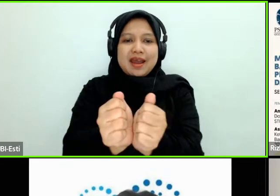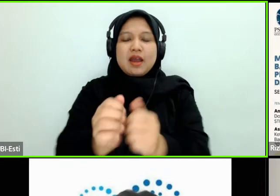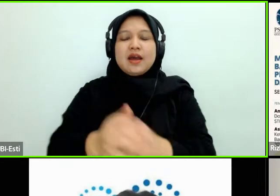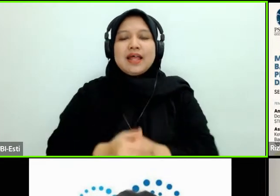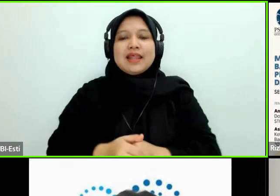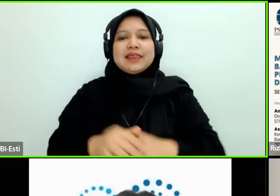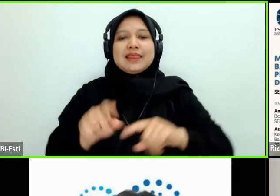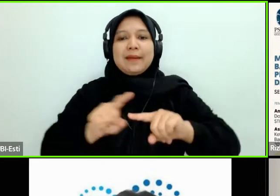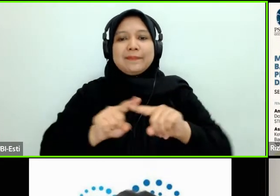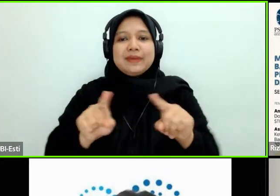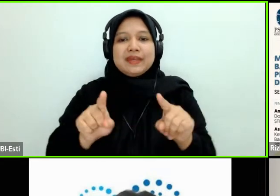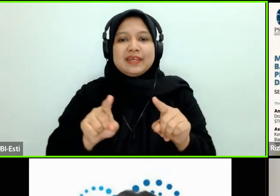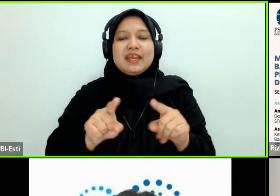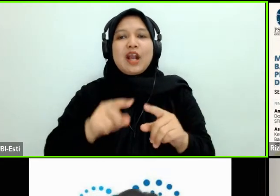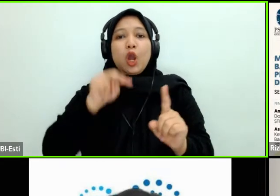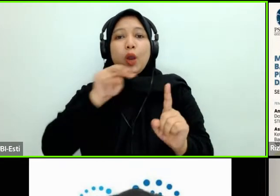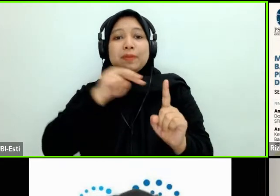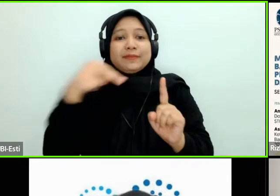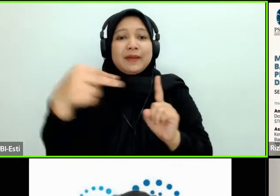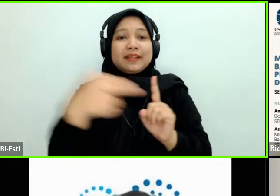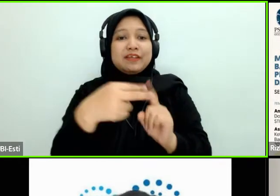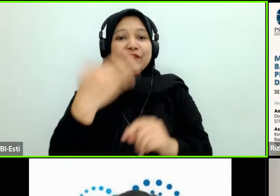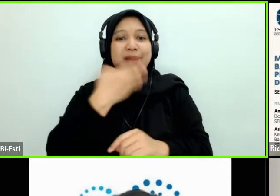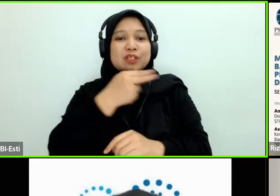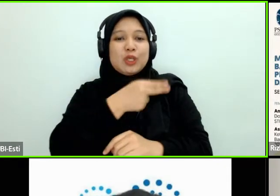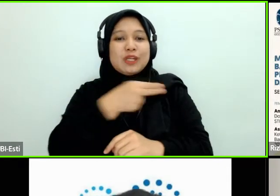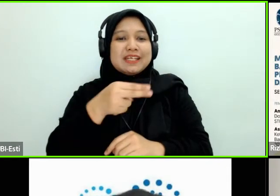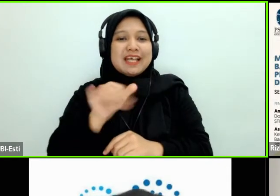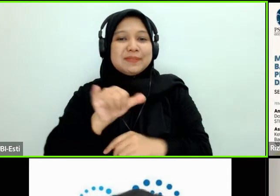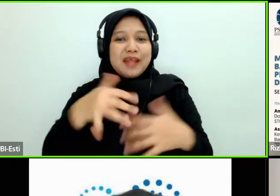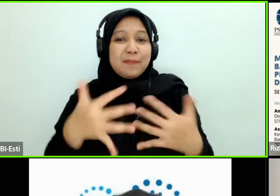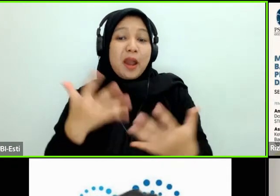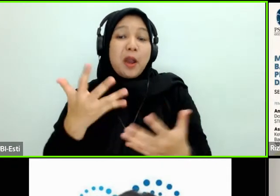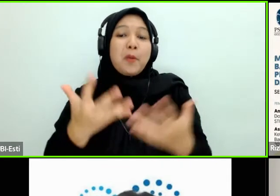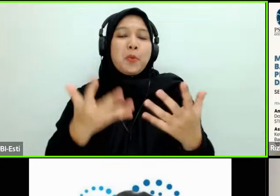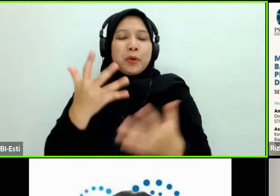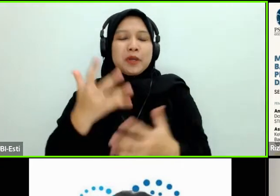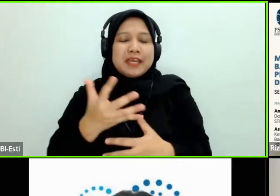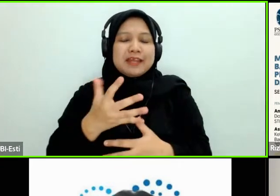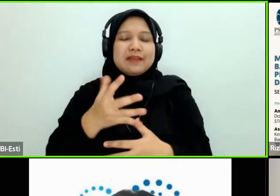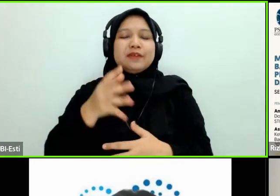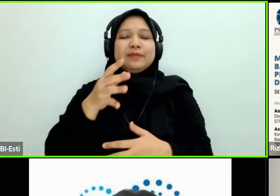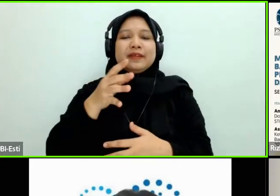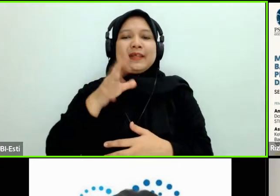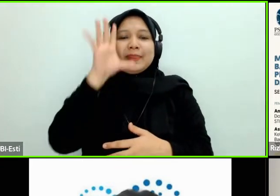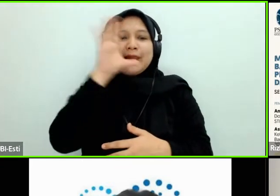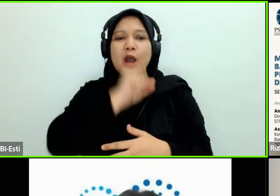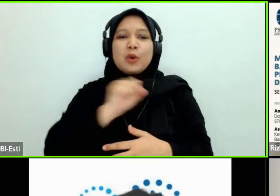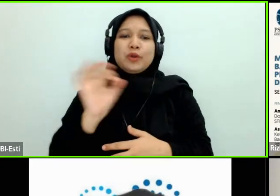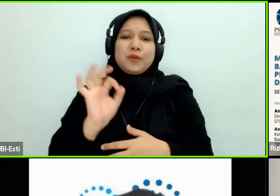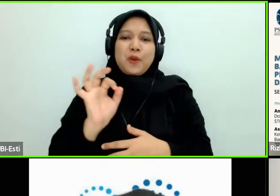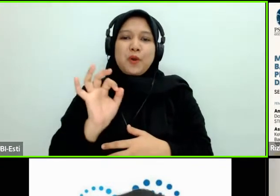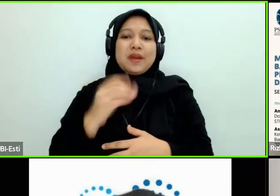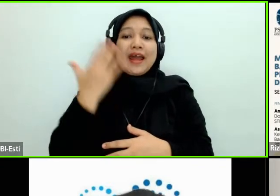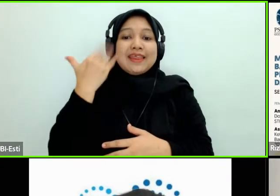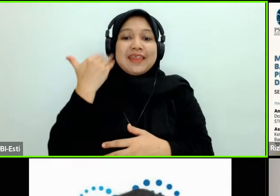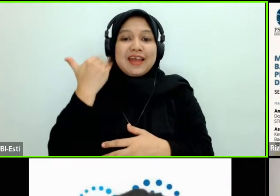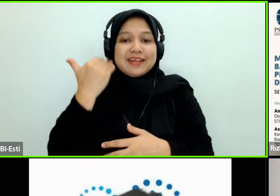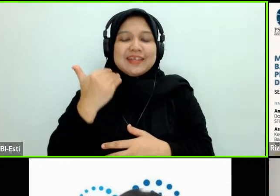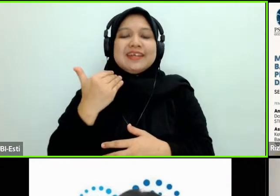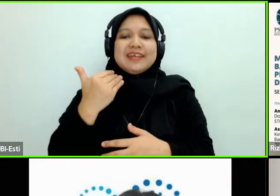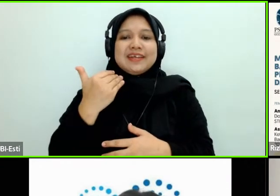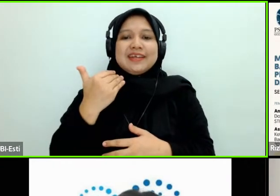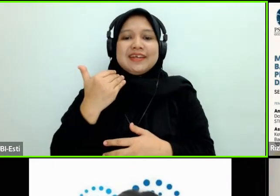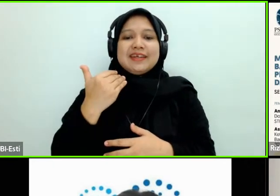soal sudut pandang bahasa Indonesianya dan tadi kita bisa melihat salah satu temuan kajian yang dilakukan